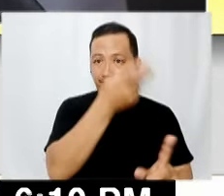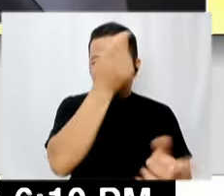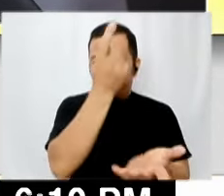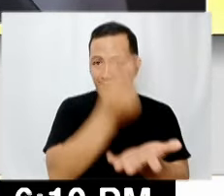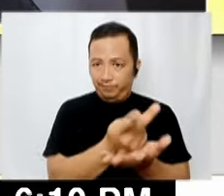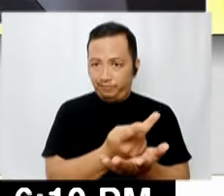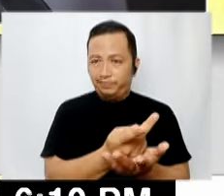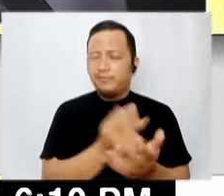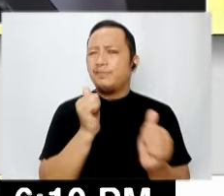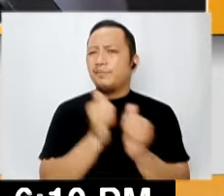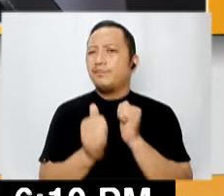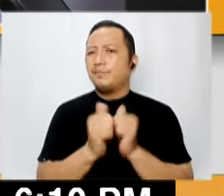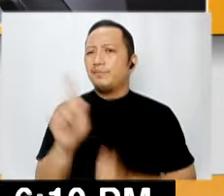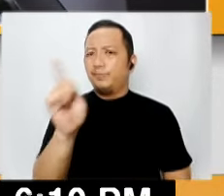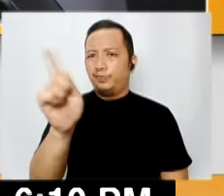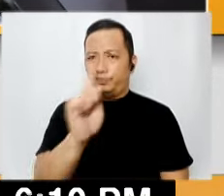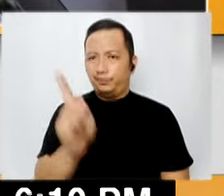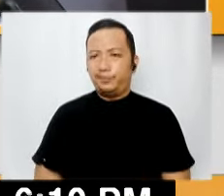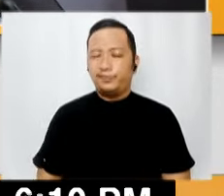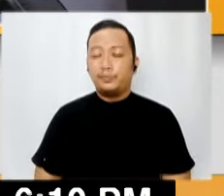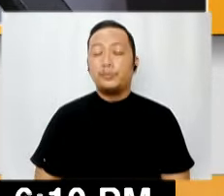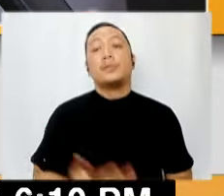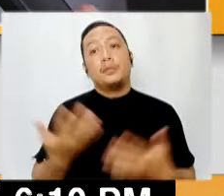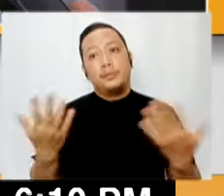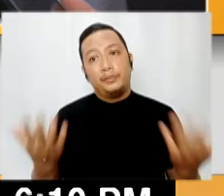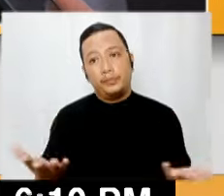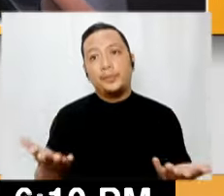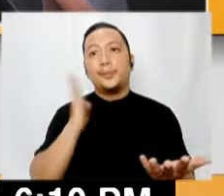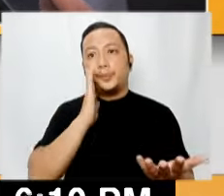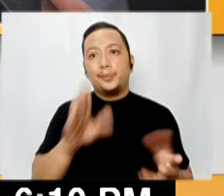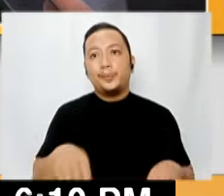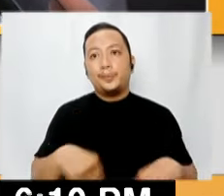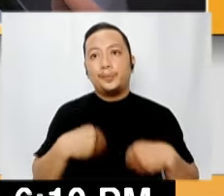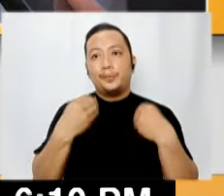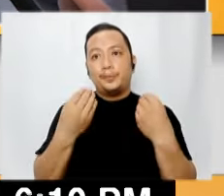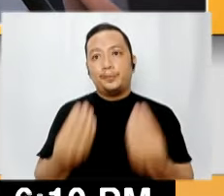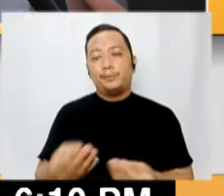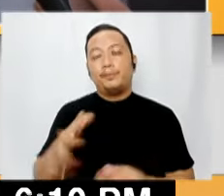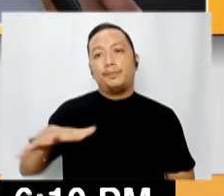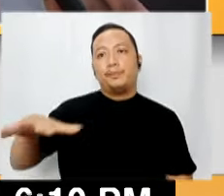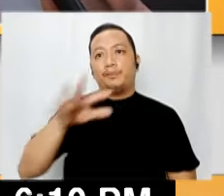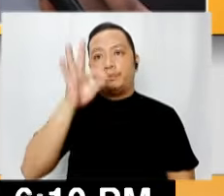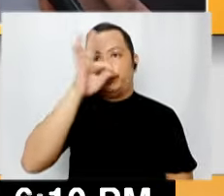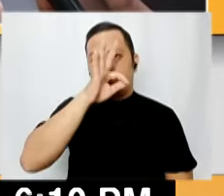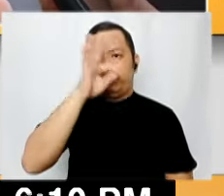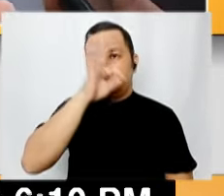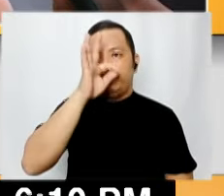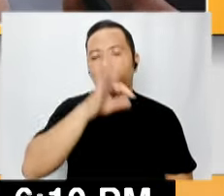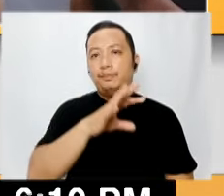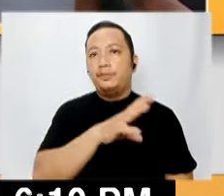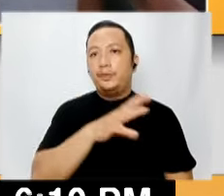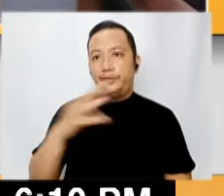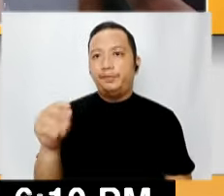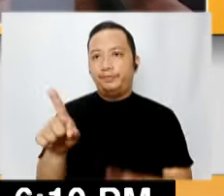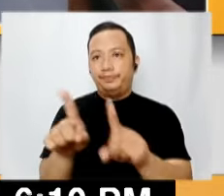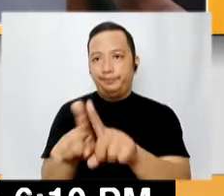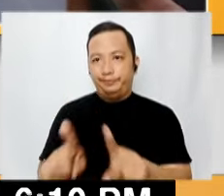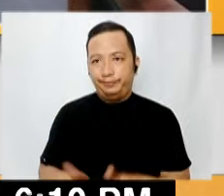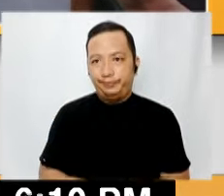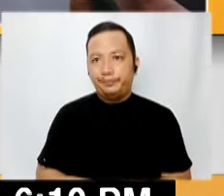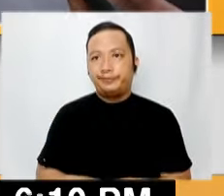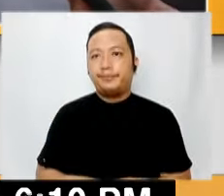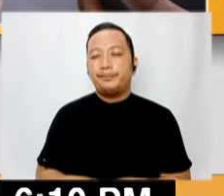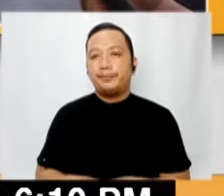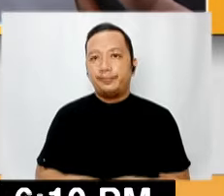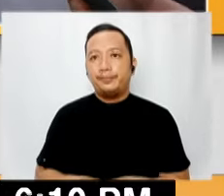Well, syempre, magbibigay ng ano yun, ano, sa mga Pilipino. At saka, syempre, andyan